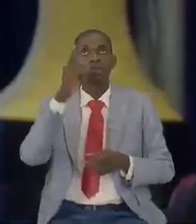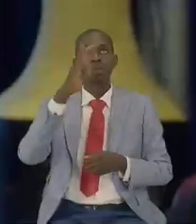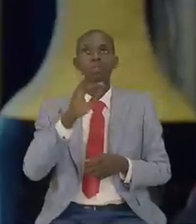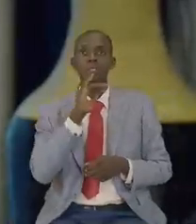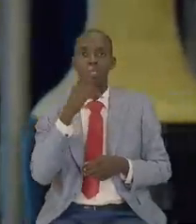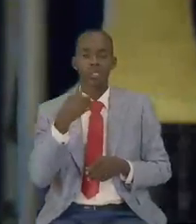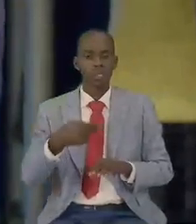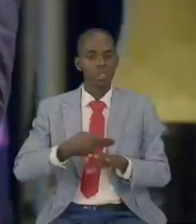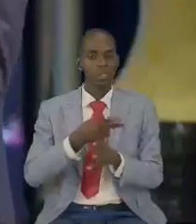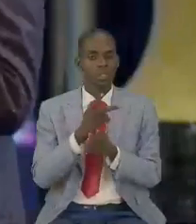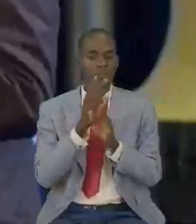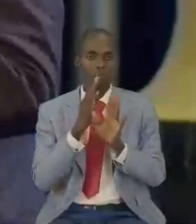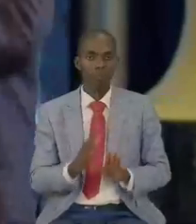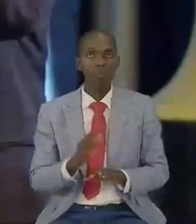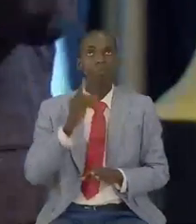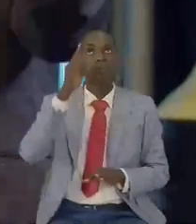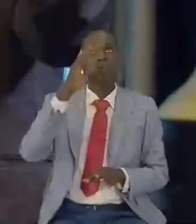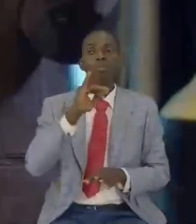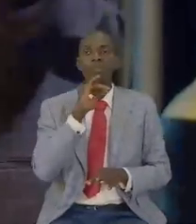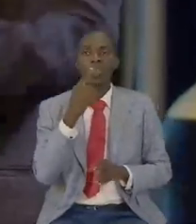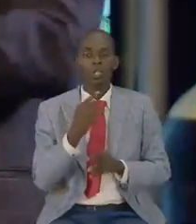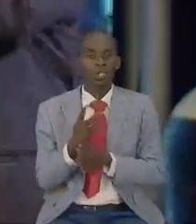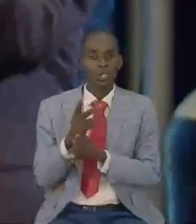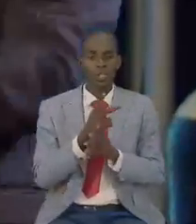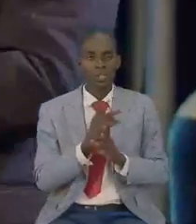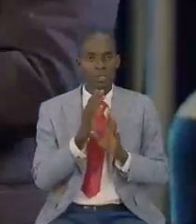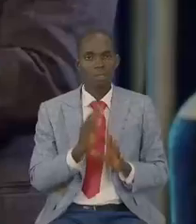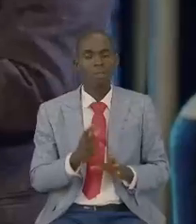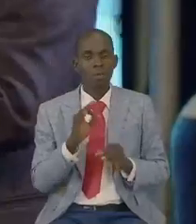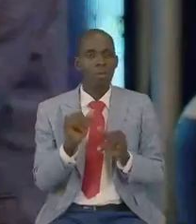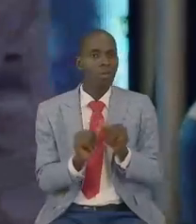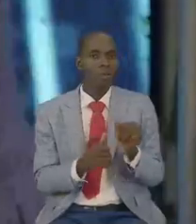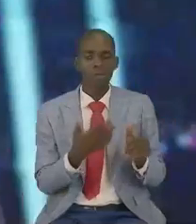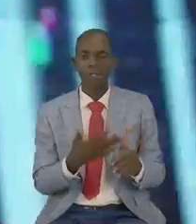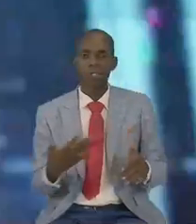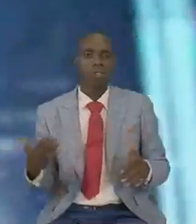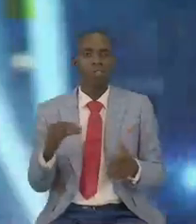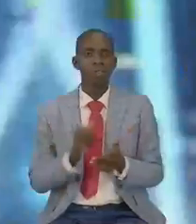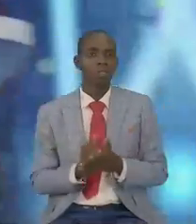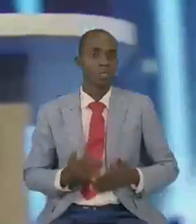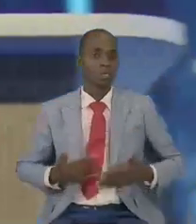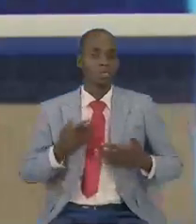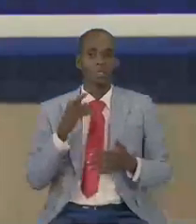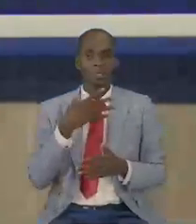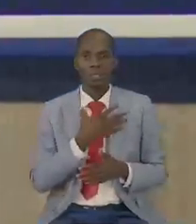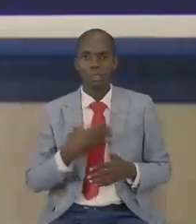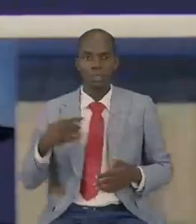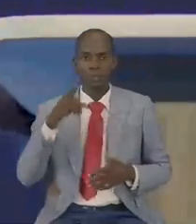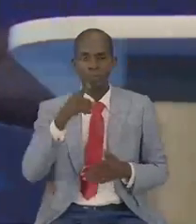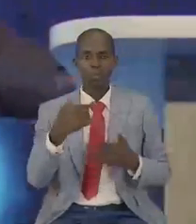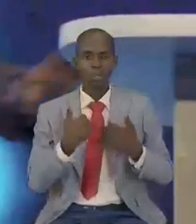le berger. Dieu est celui qui prend soin de tout ce qui vit. Et tu as été séparé de